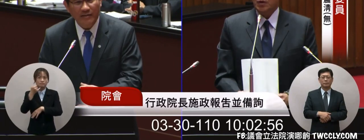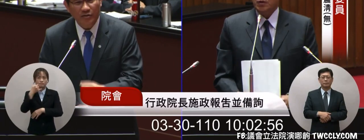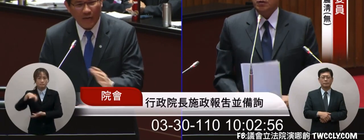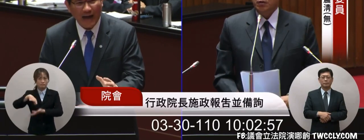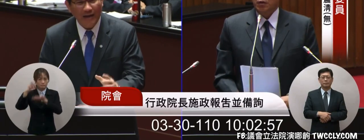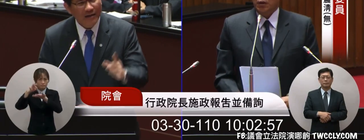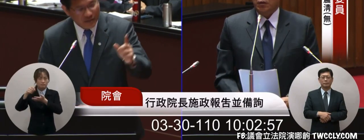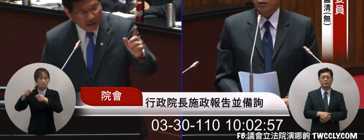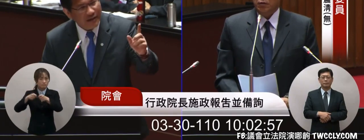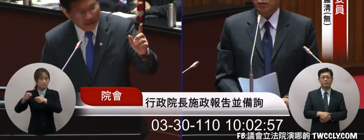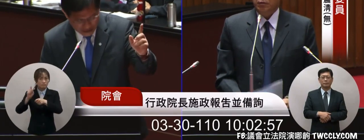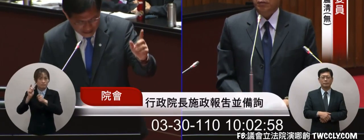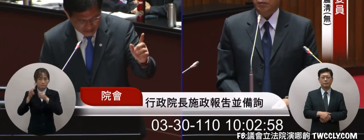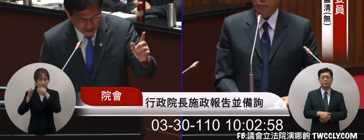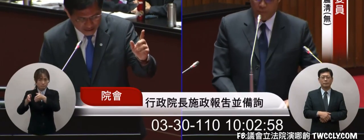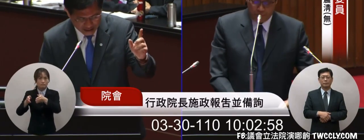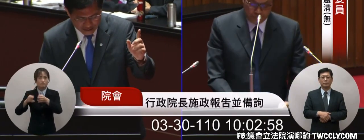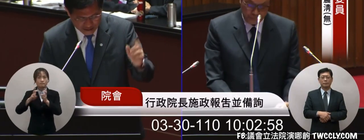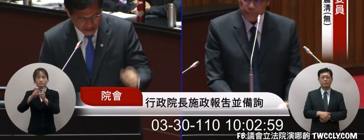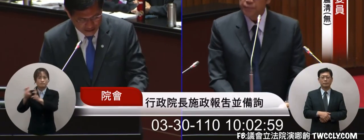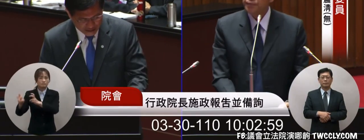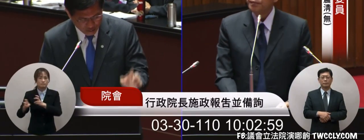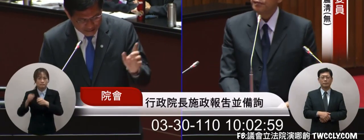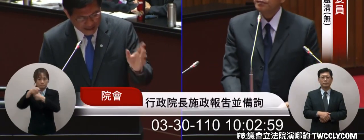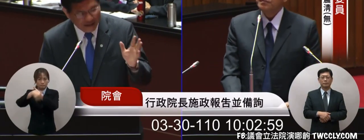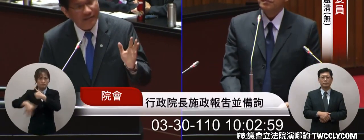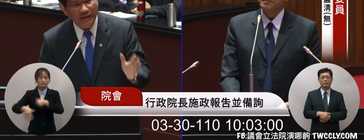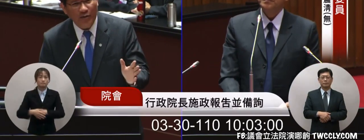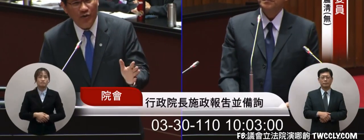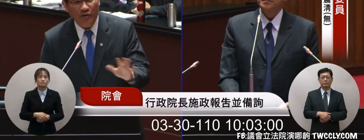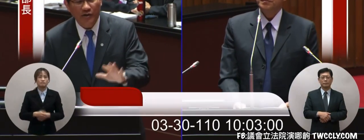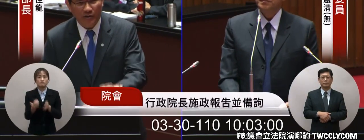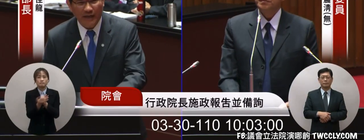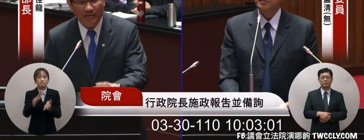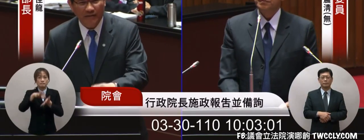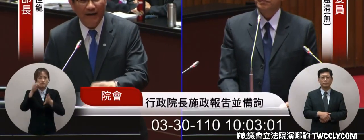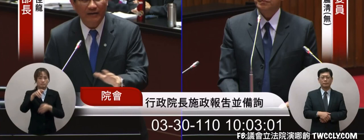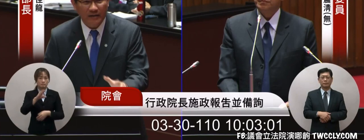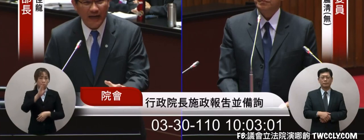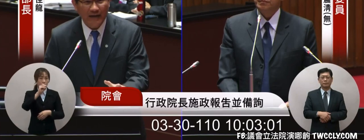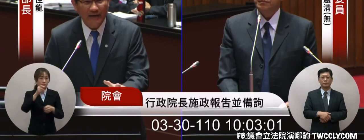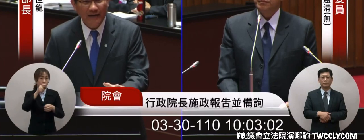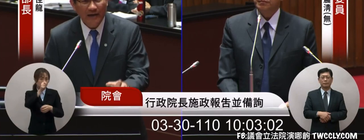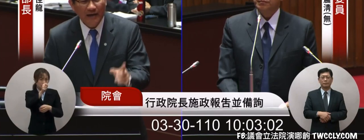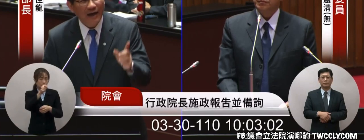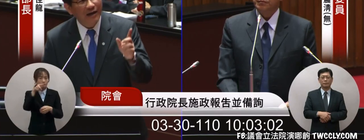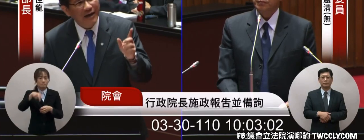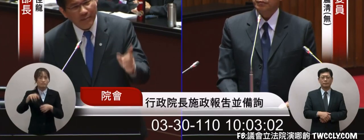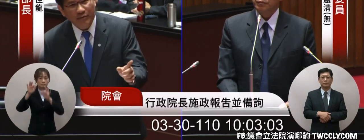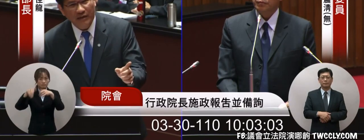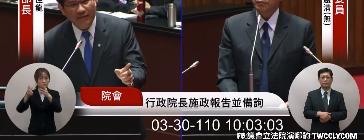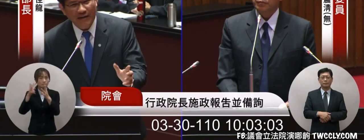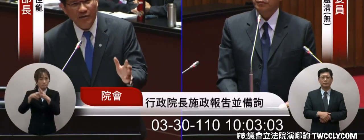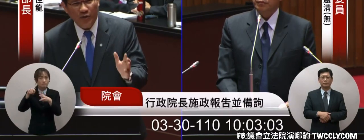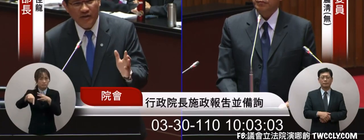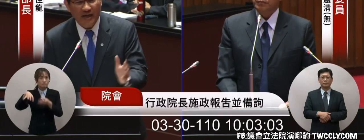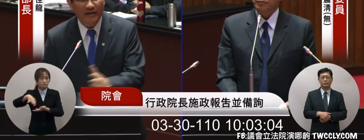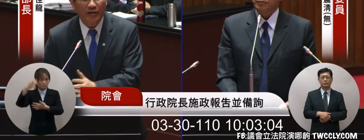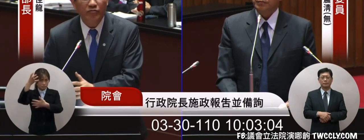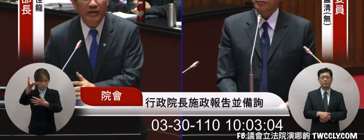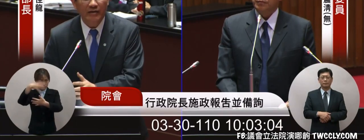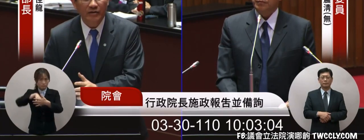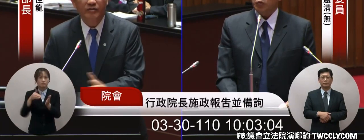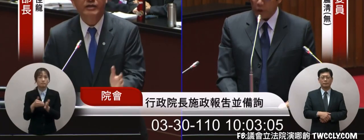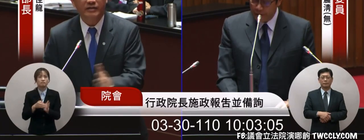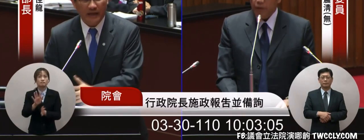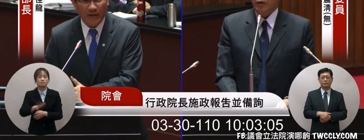完成送來所以剛剛提到的這個萬丹跟潮州是有在地方的提案那內埔的地方是所謂潛